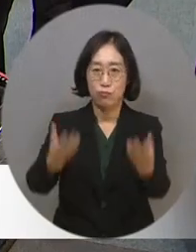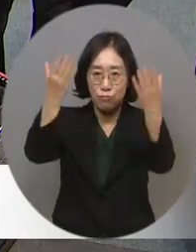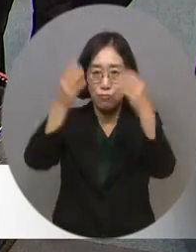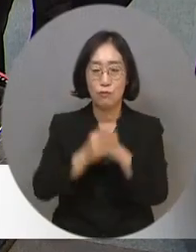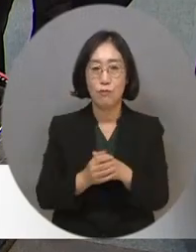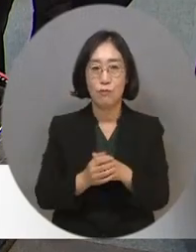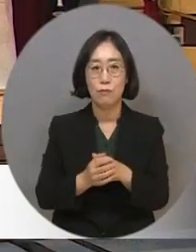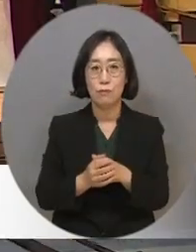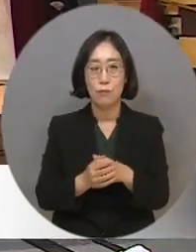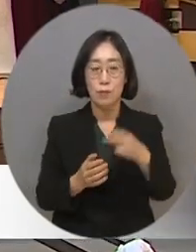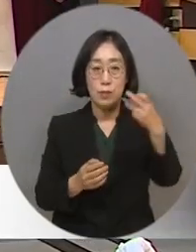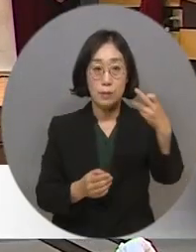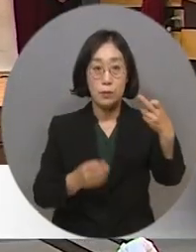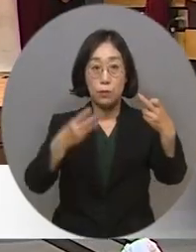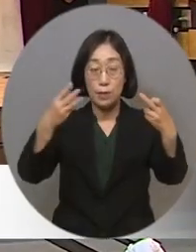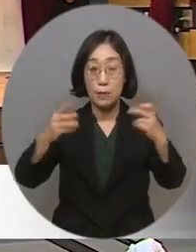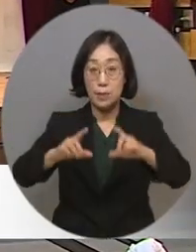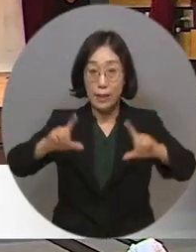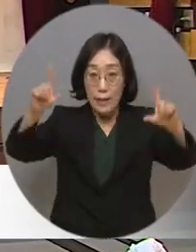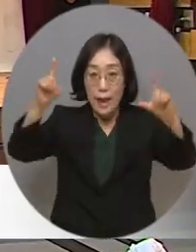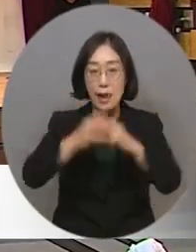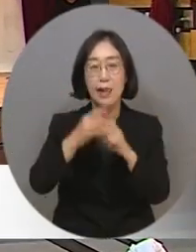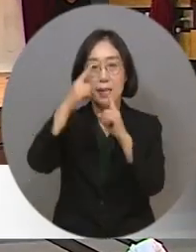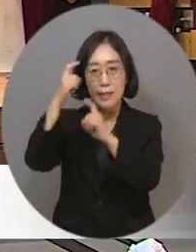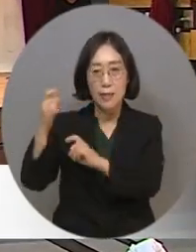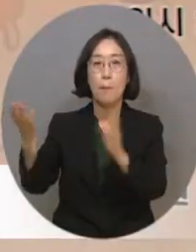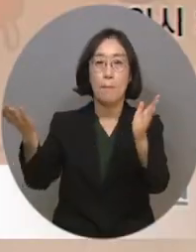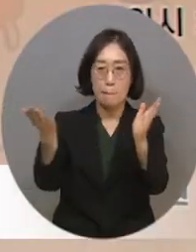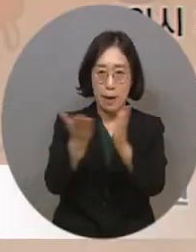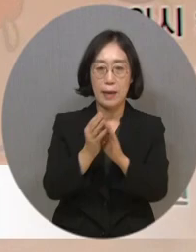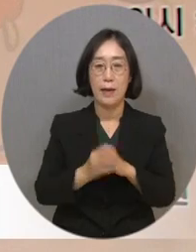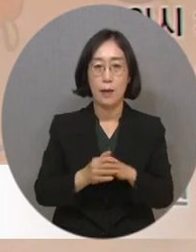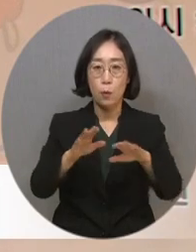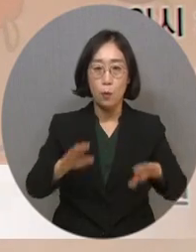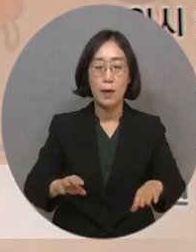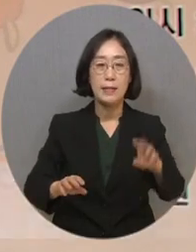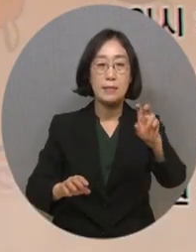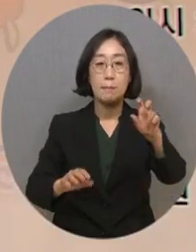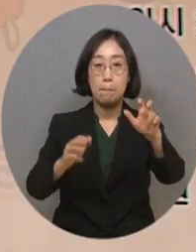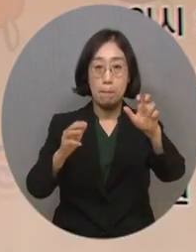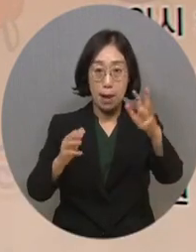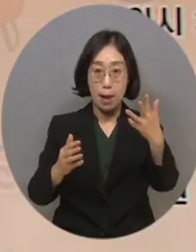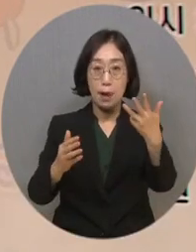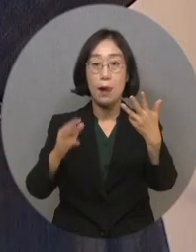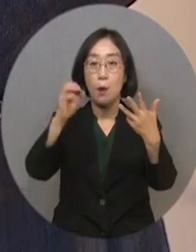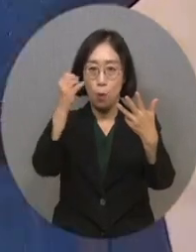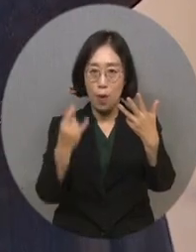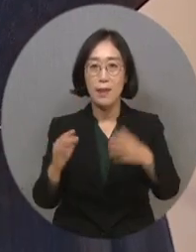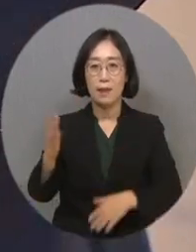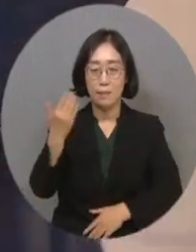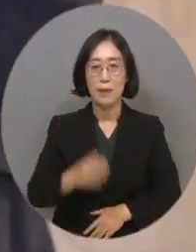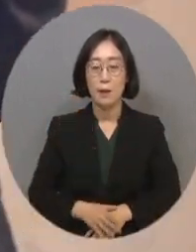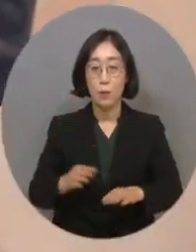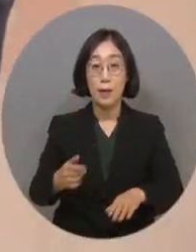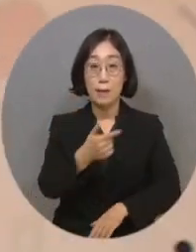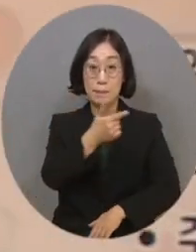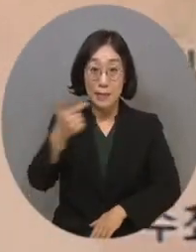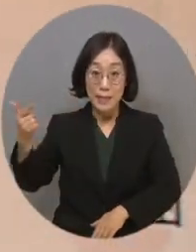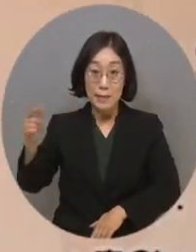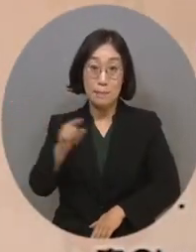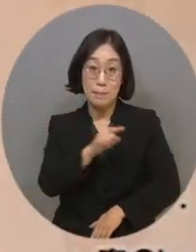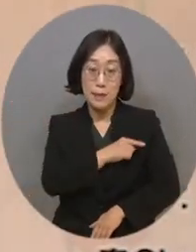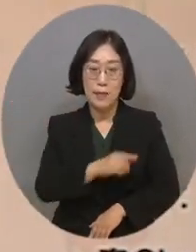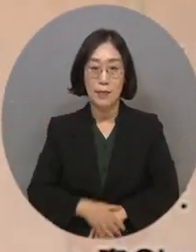3일 세계 장애인의 날을 기념하기 위해 열리고 있으며 올해 28회째를 맞이했습니다. 올해 대상은